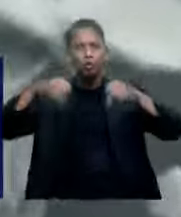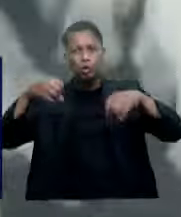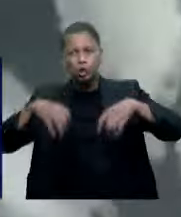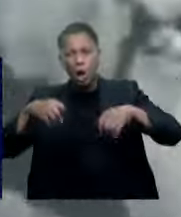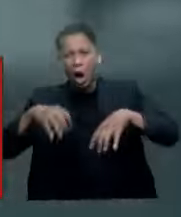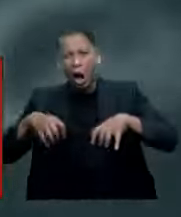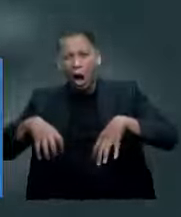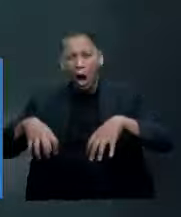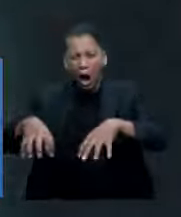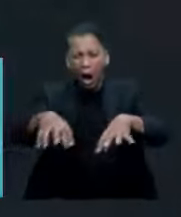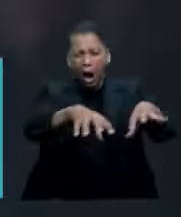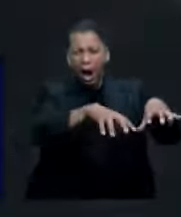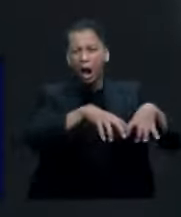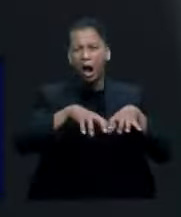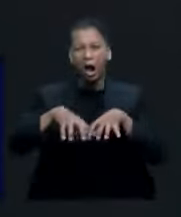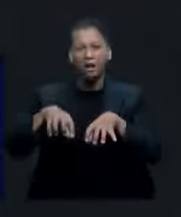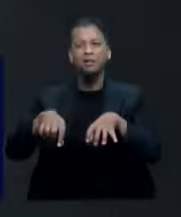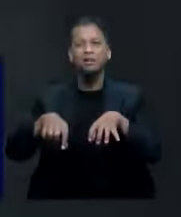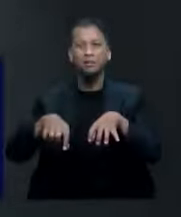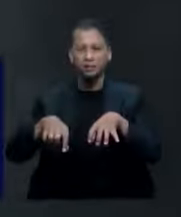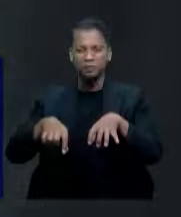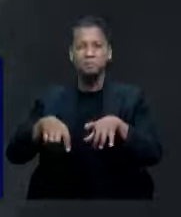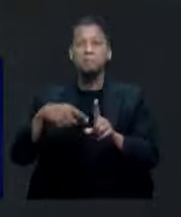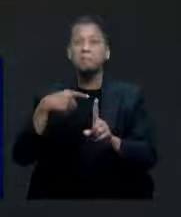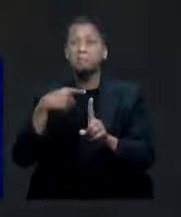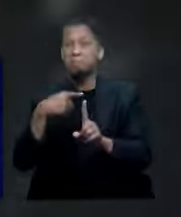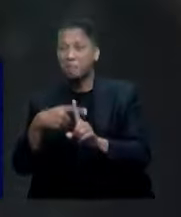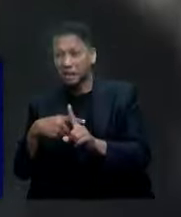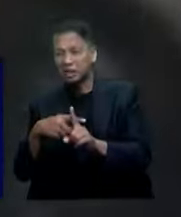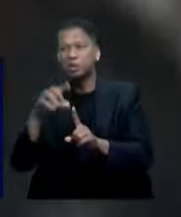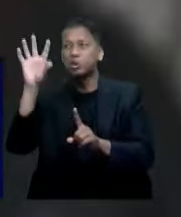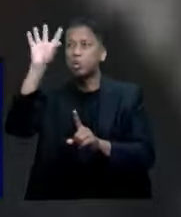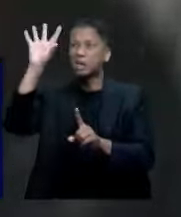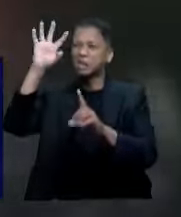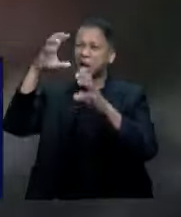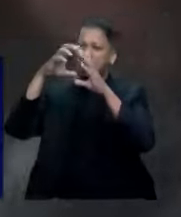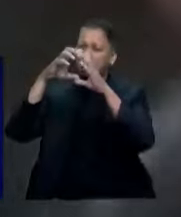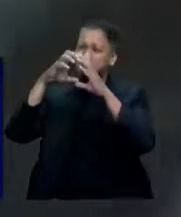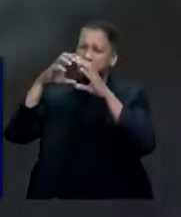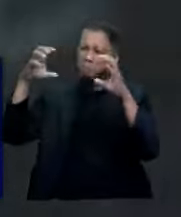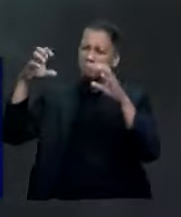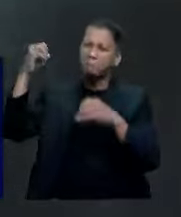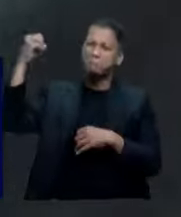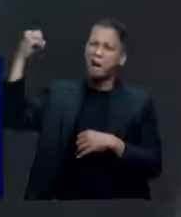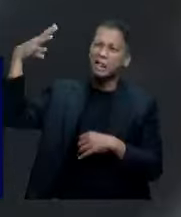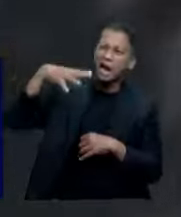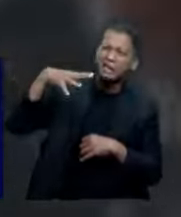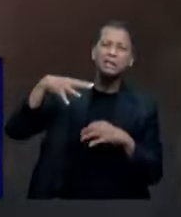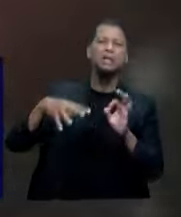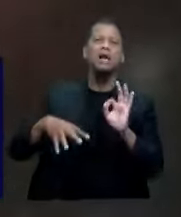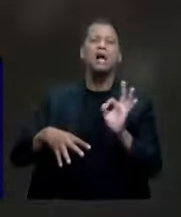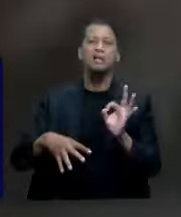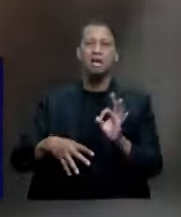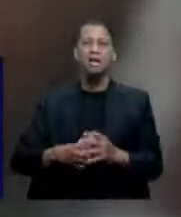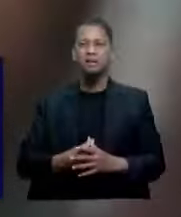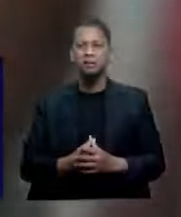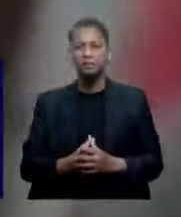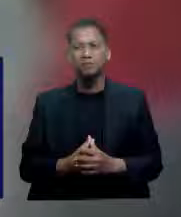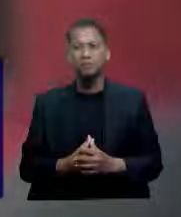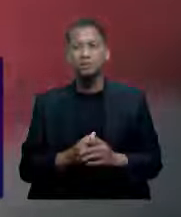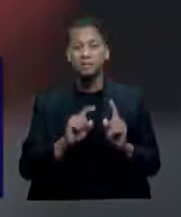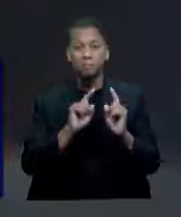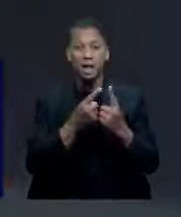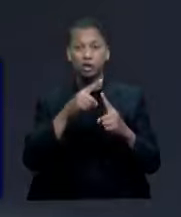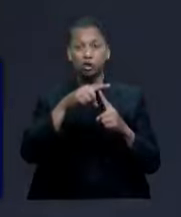Saguling. Ditambah lagi dengan cuaca mendung membuat tidak ada sinar matahari. Belasan ton ikan jenis